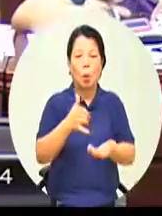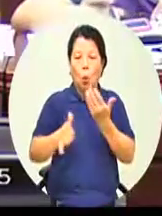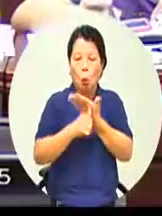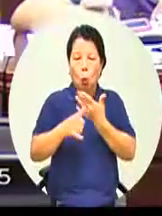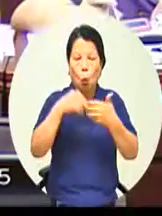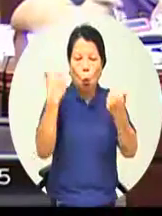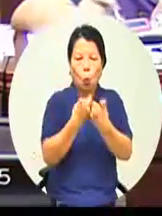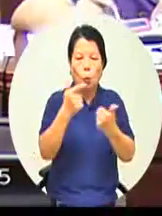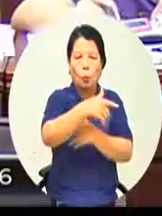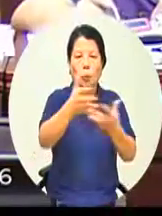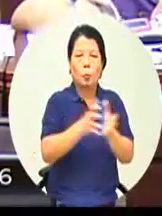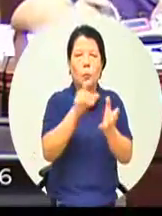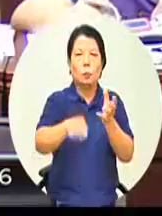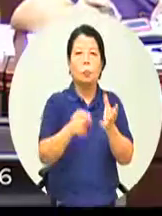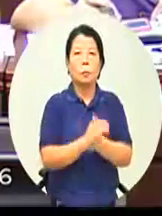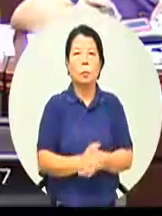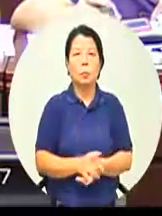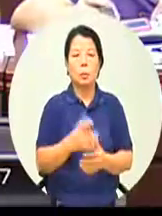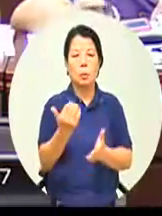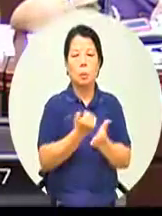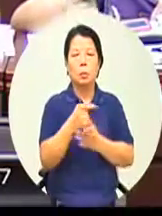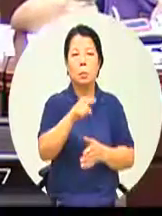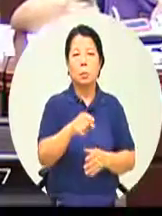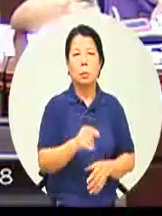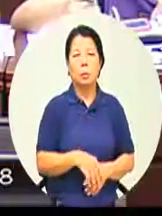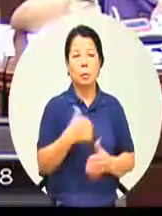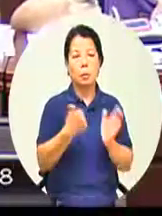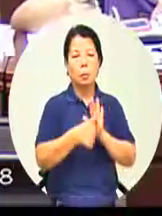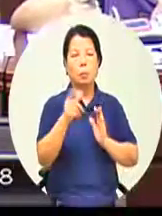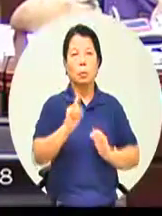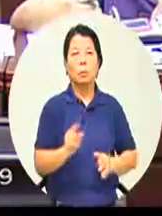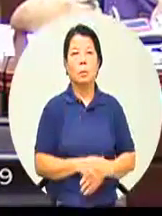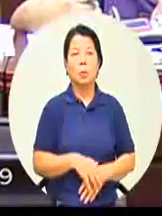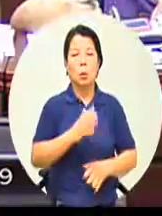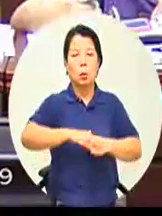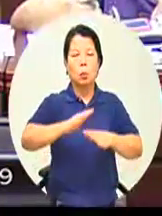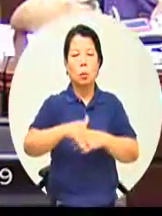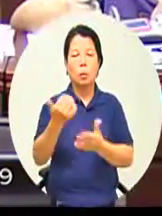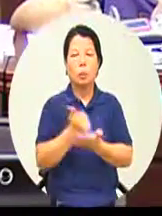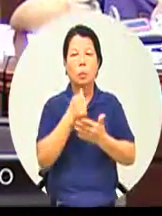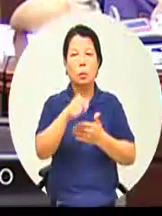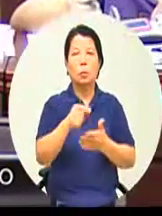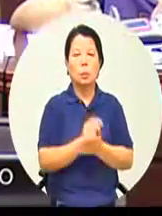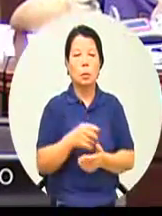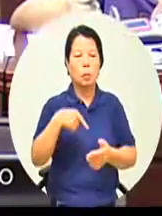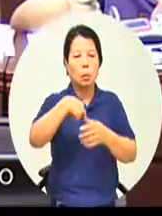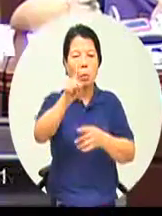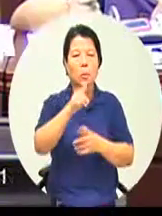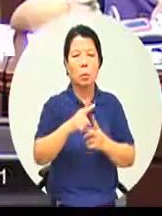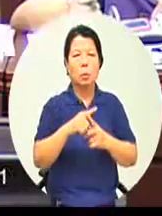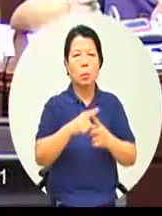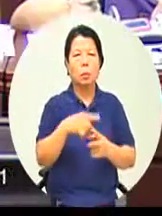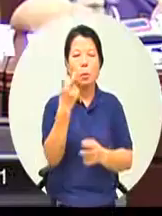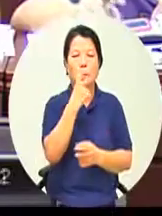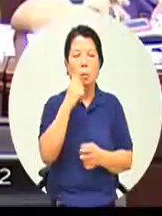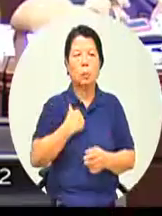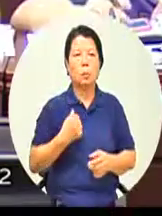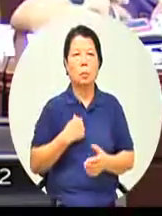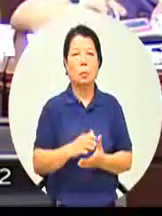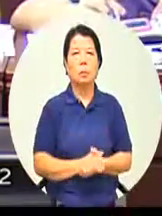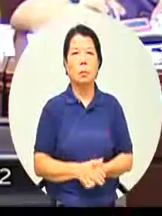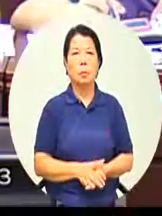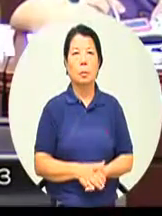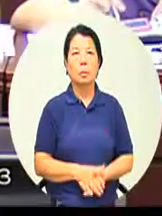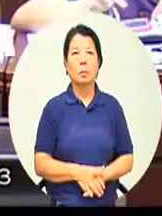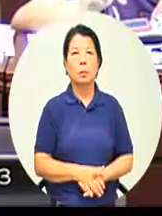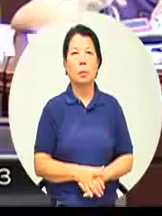的那个团体哦，因为刚才不知道你讲的是什么名字，那我们会请军训室去了解是什么， 就是无毒世界基金会，无